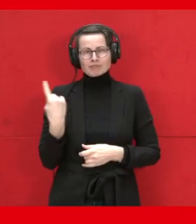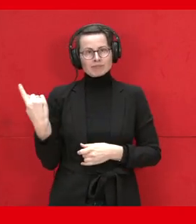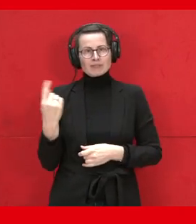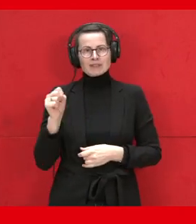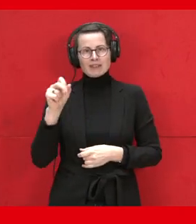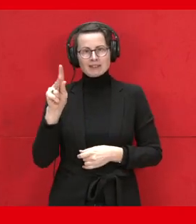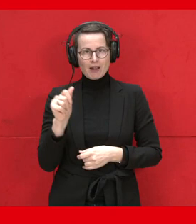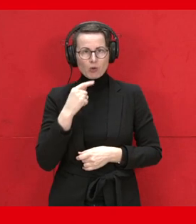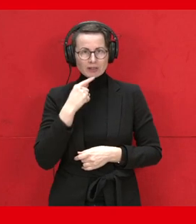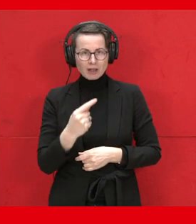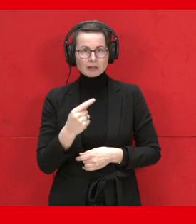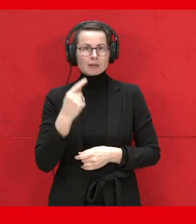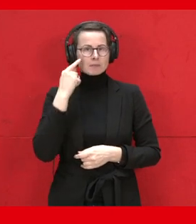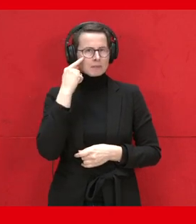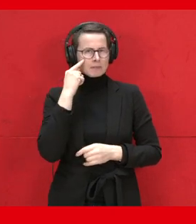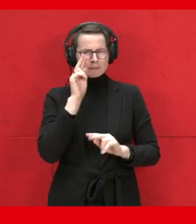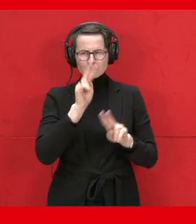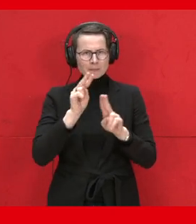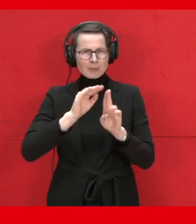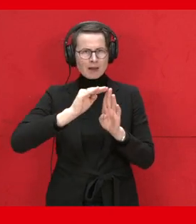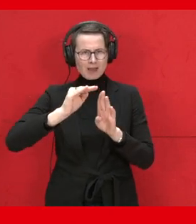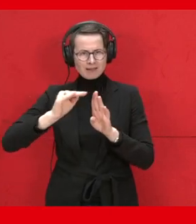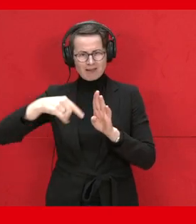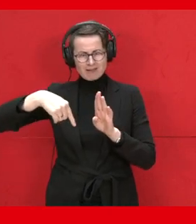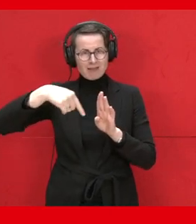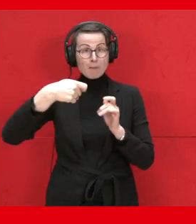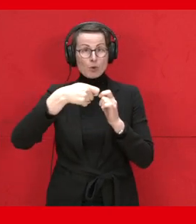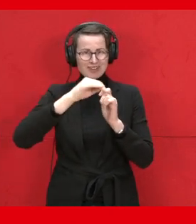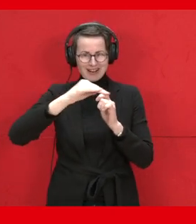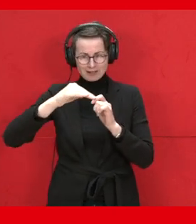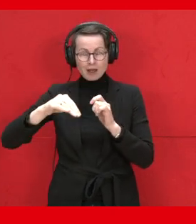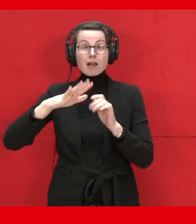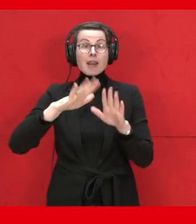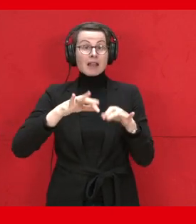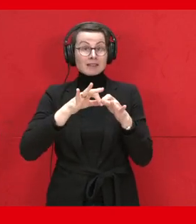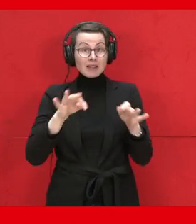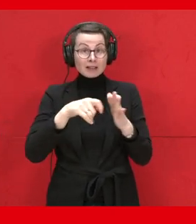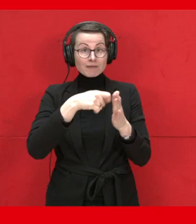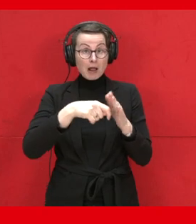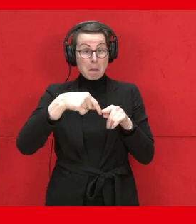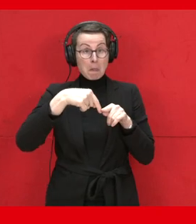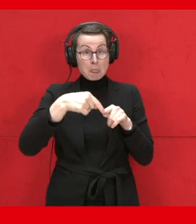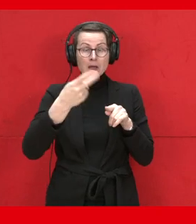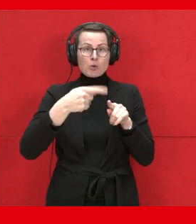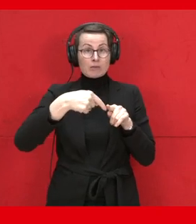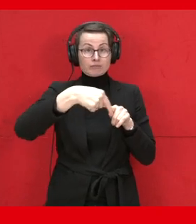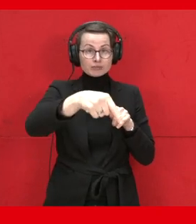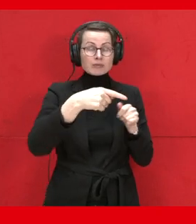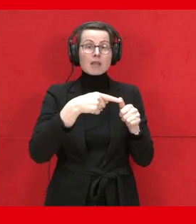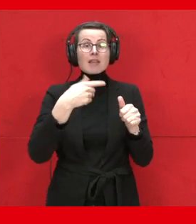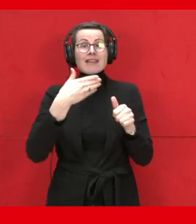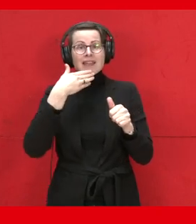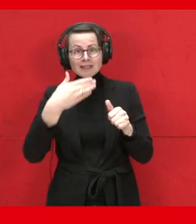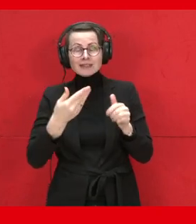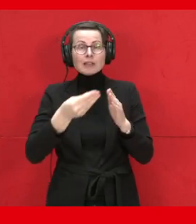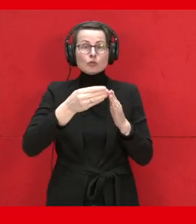dass in mehreren Ländern Landtagswahlen unmittelbar oder aber in den nächsten Monaten bevorstehen, dass es in Hessen